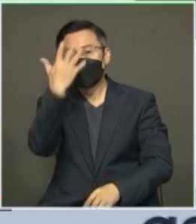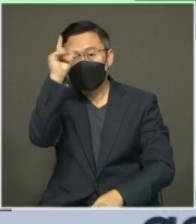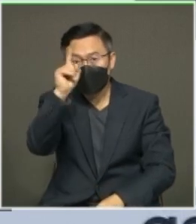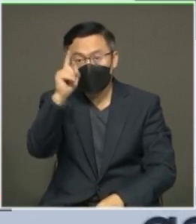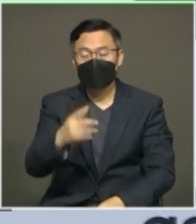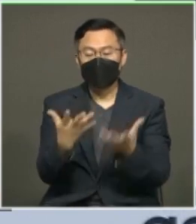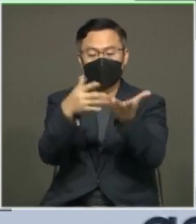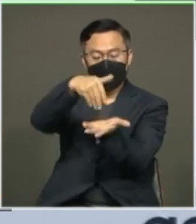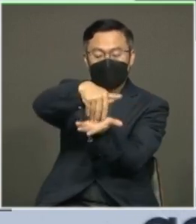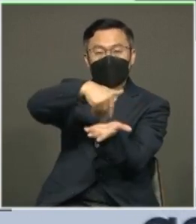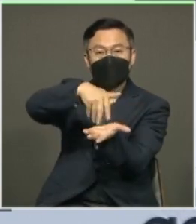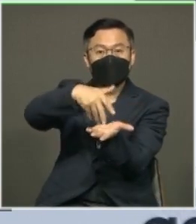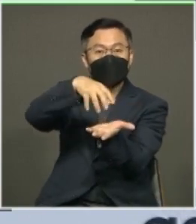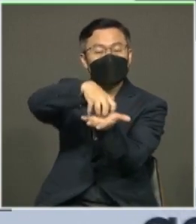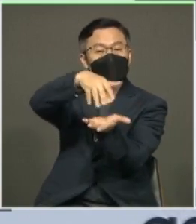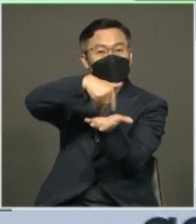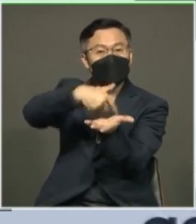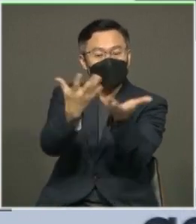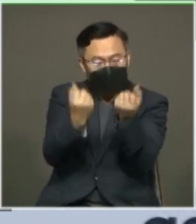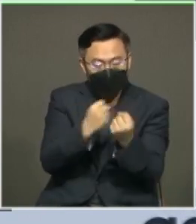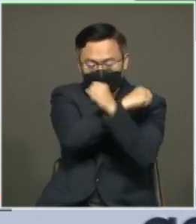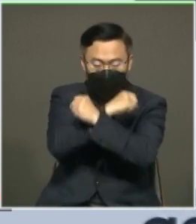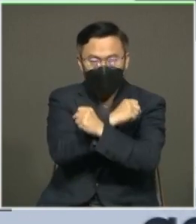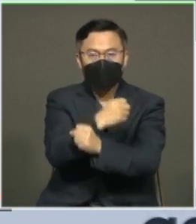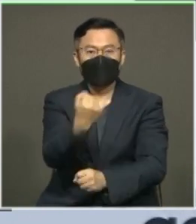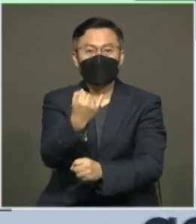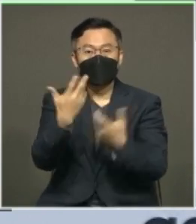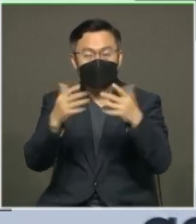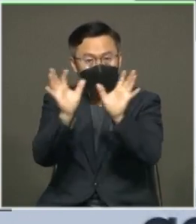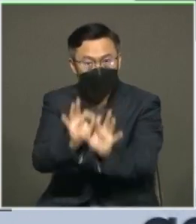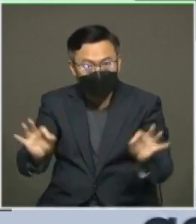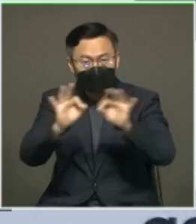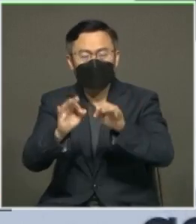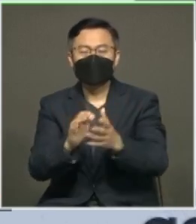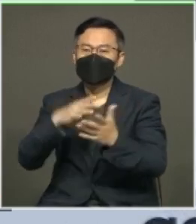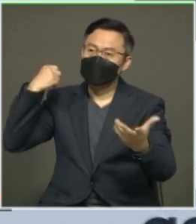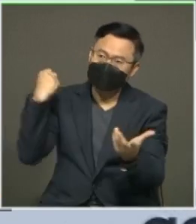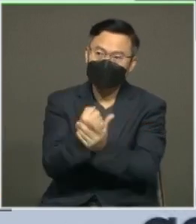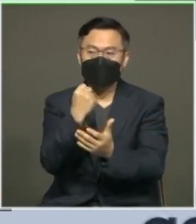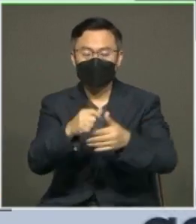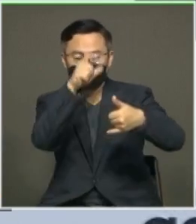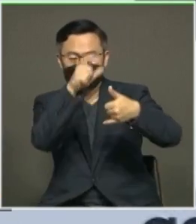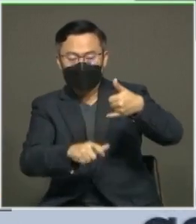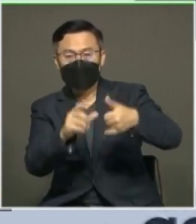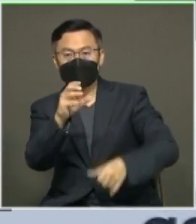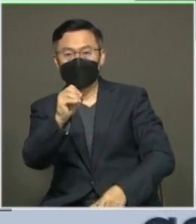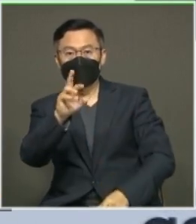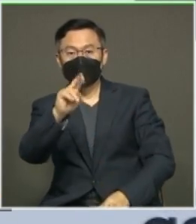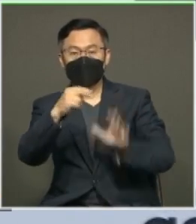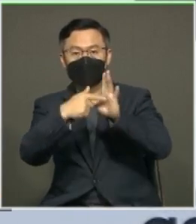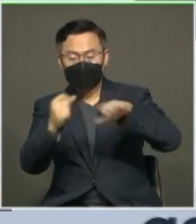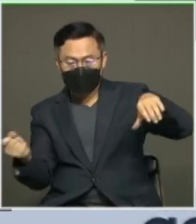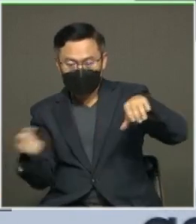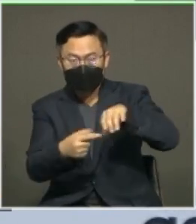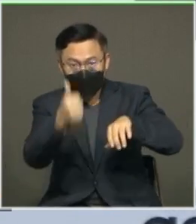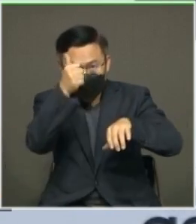มก็ยังรู้สึกว่าโชคไม่เข้าข้างจากคำตัดสินจาก VAR ในลูกที่2ที่โรนัลโดยิงเข้าไปแบบไม่ล้ำหน้